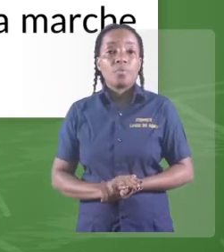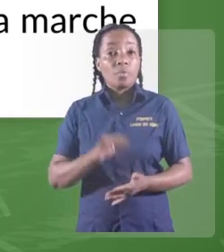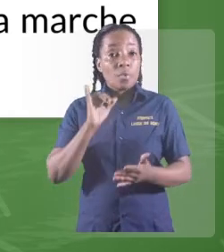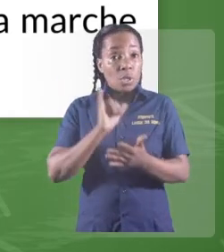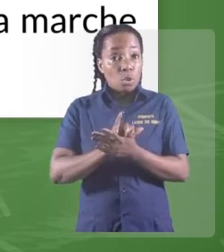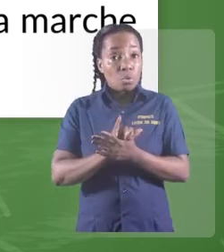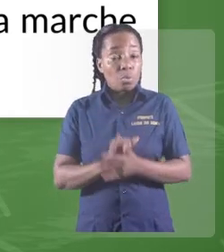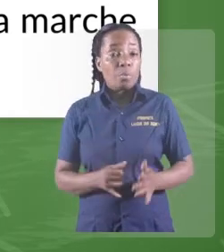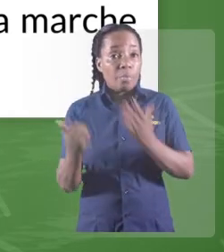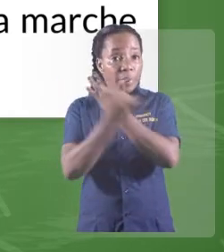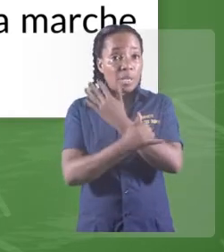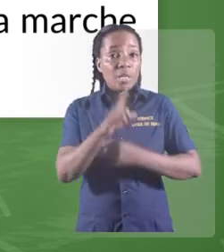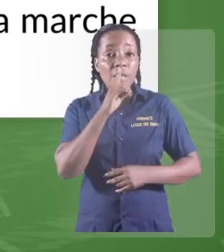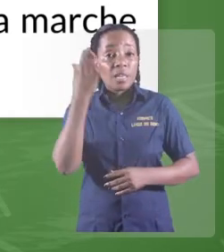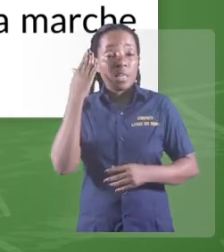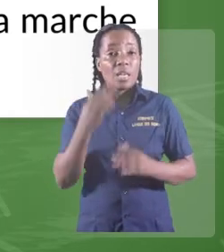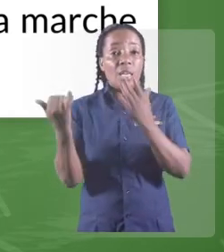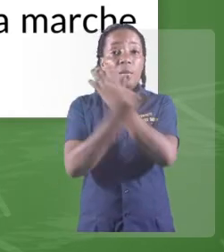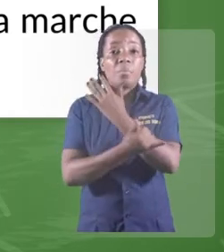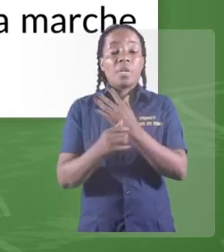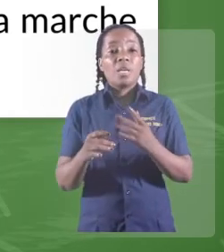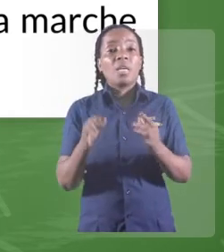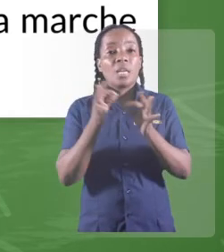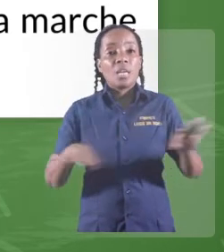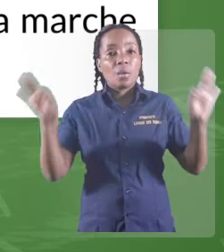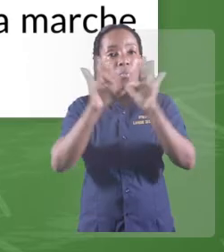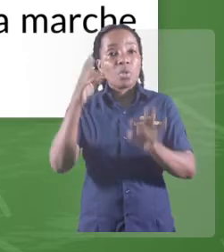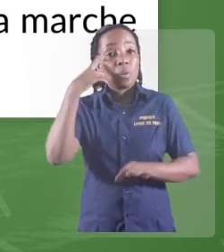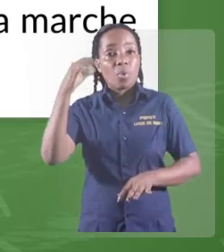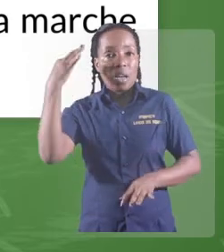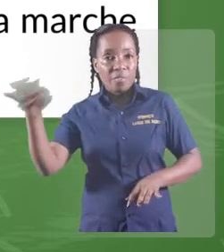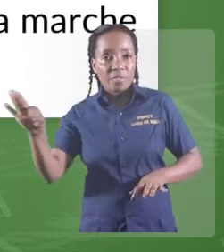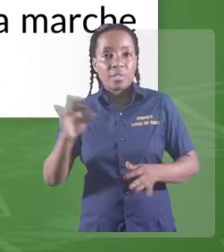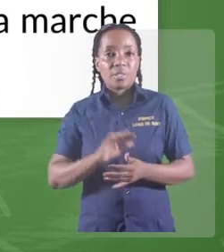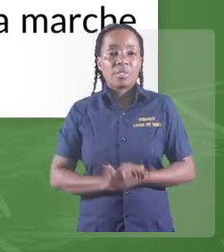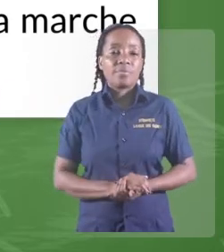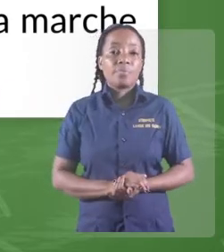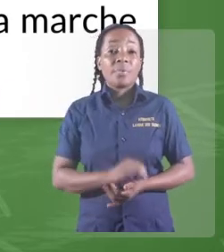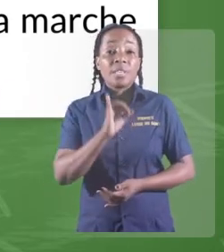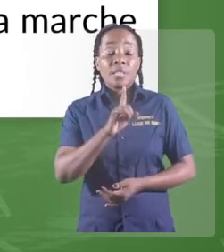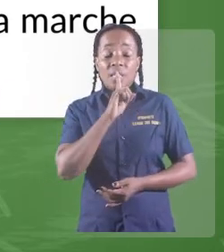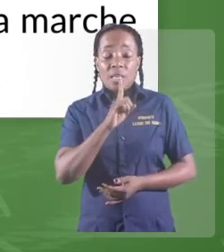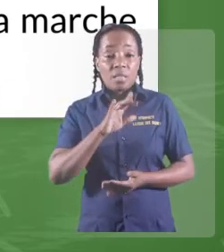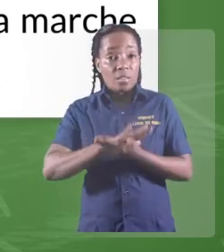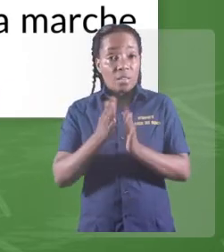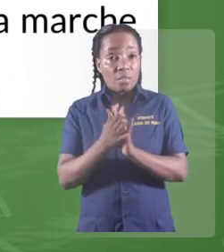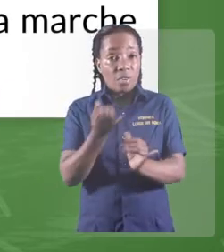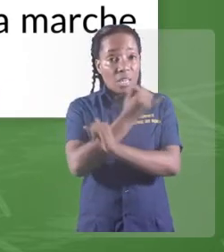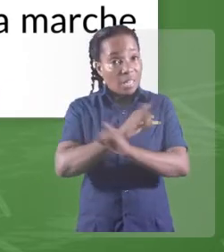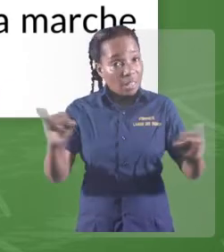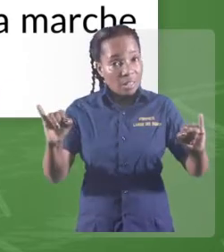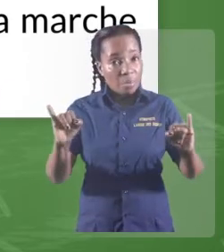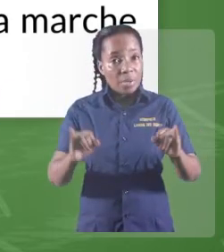un enjeu stratégique pour la métropole, la France, va acquérir sa